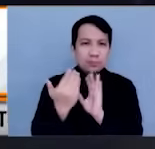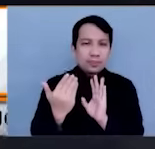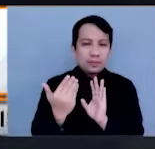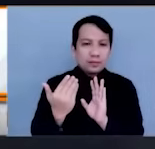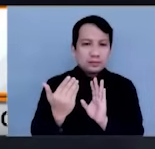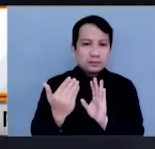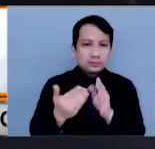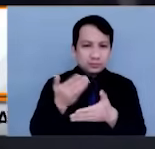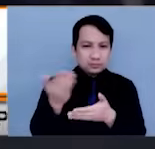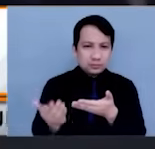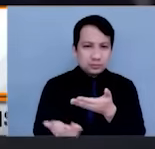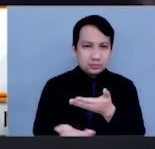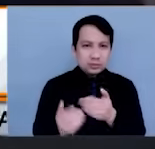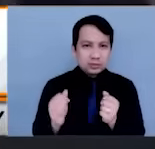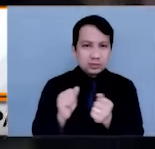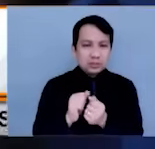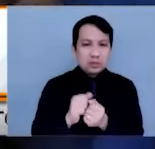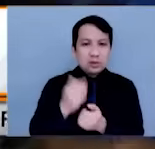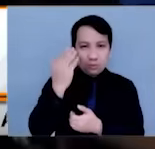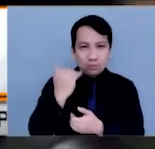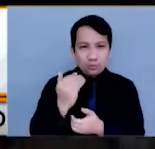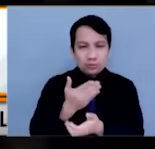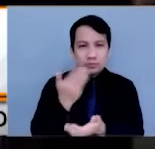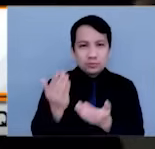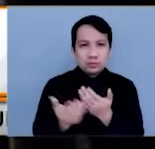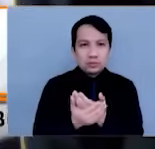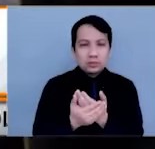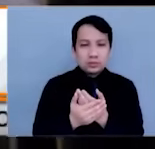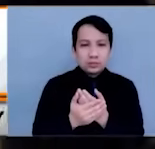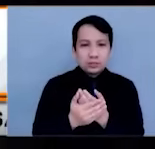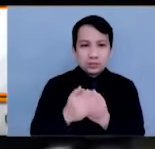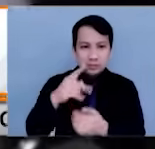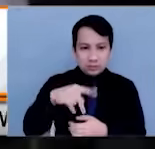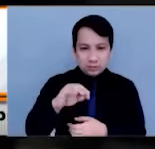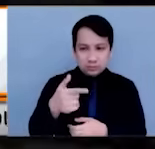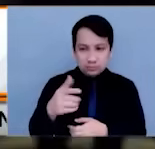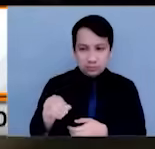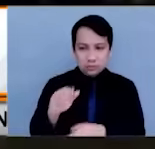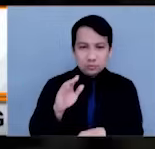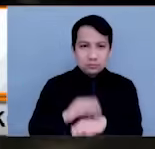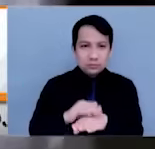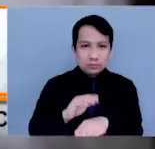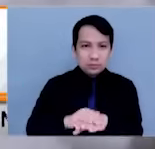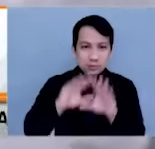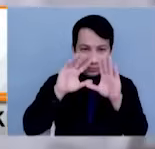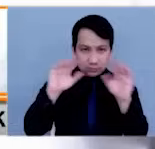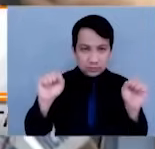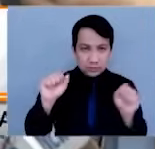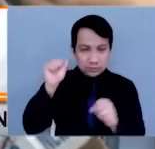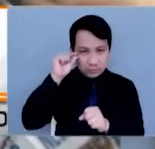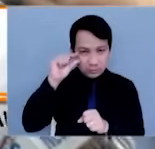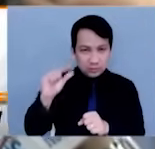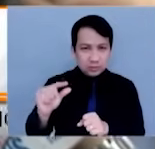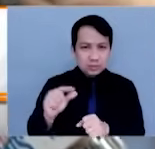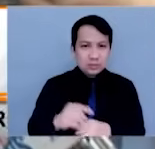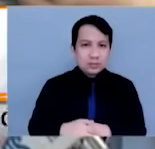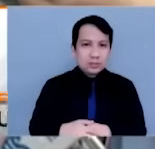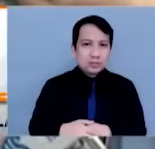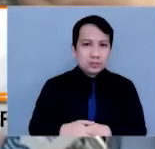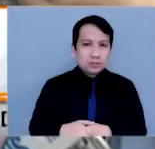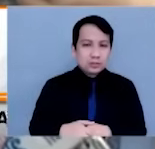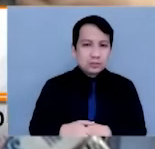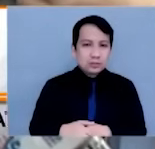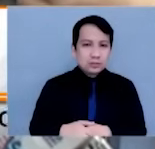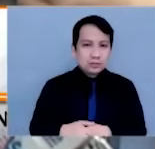patong-patong na reklamo dahil sa pagkakasangkot sa illegal na pogo. Kaya babala ni Pangulong Marcos kay Guo. It will not help her at